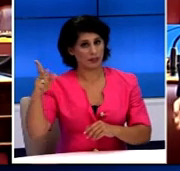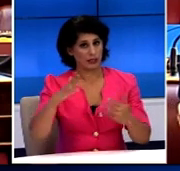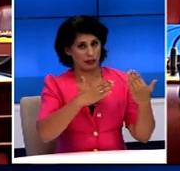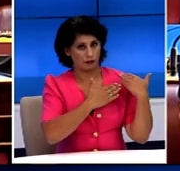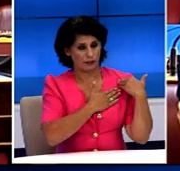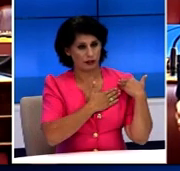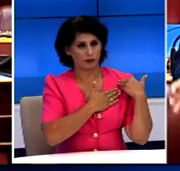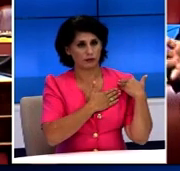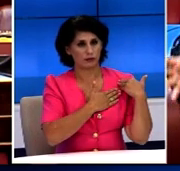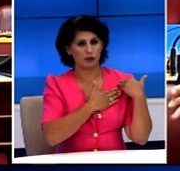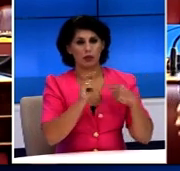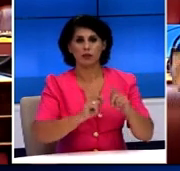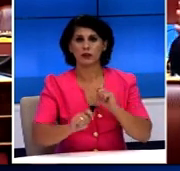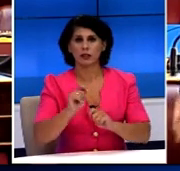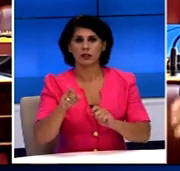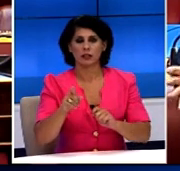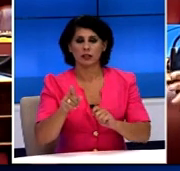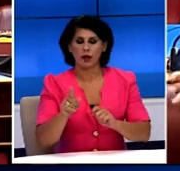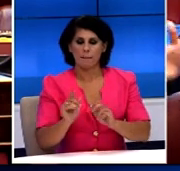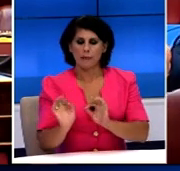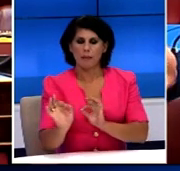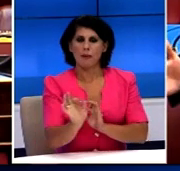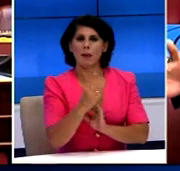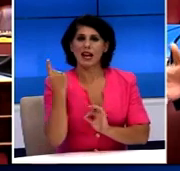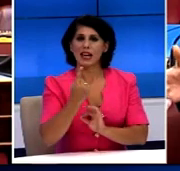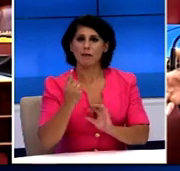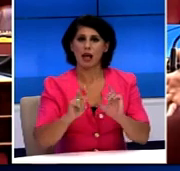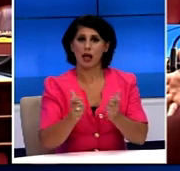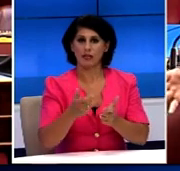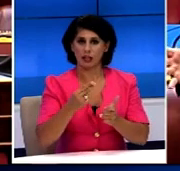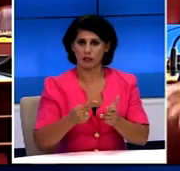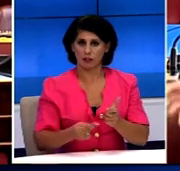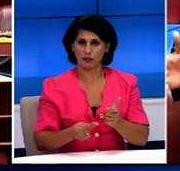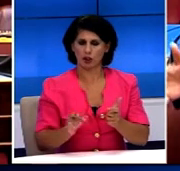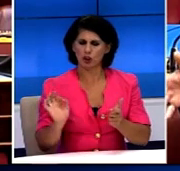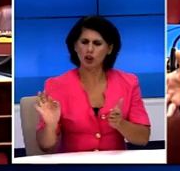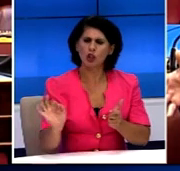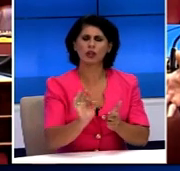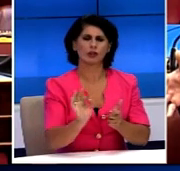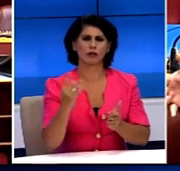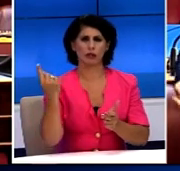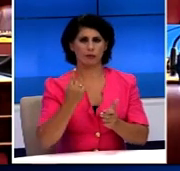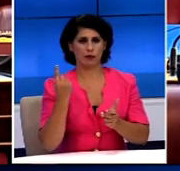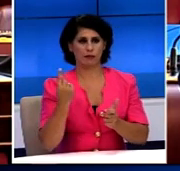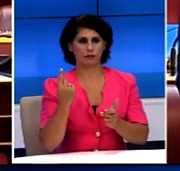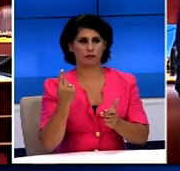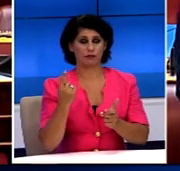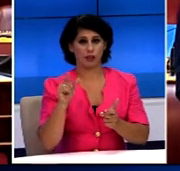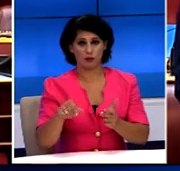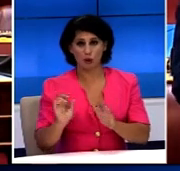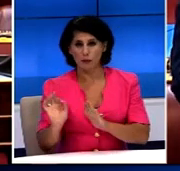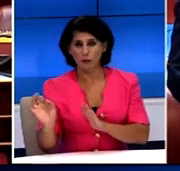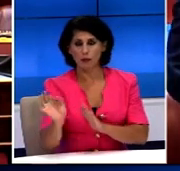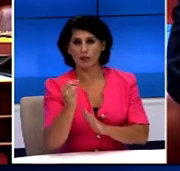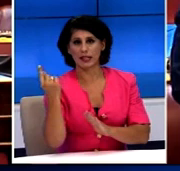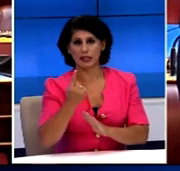ευθύνη δημιουργήσατε ένα τοξικό κλίμα στα εθνικά θέματα. Τοξικό κλίμα. Ένα τοξικό